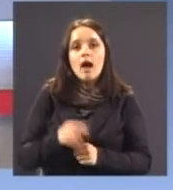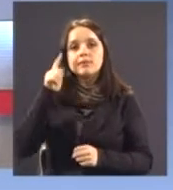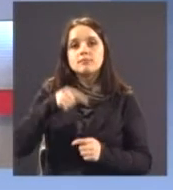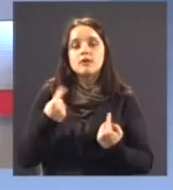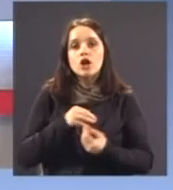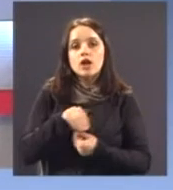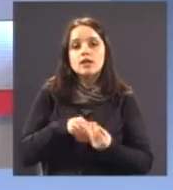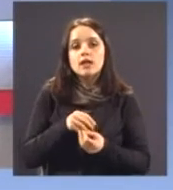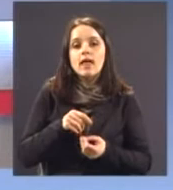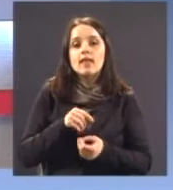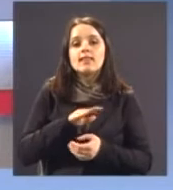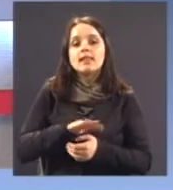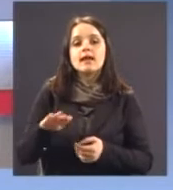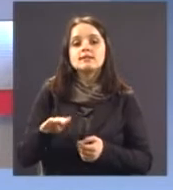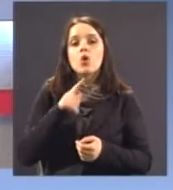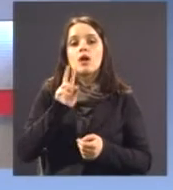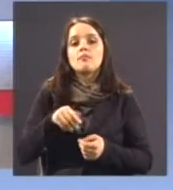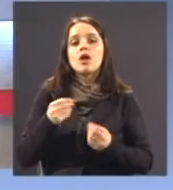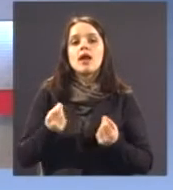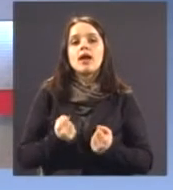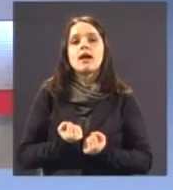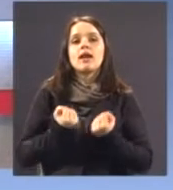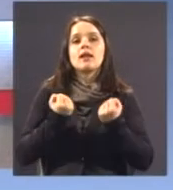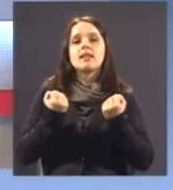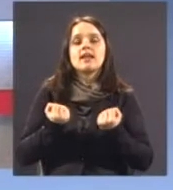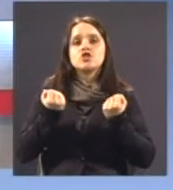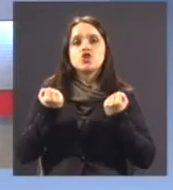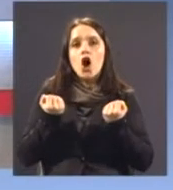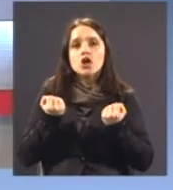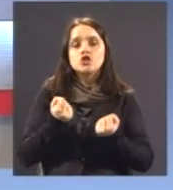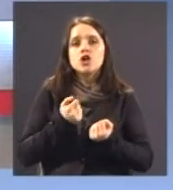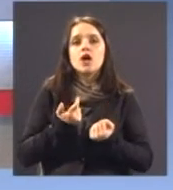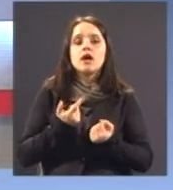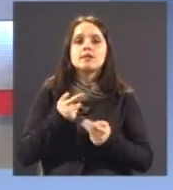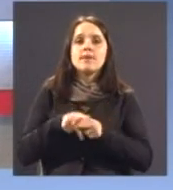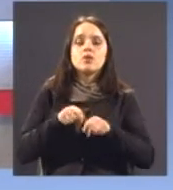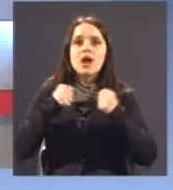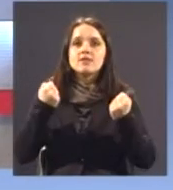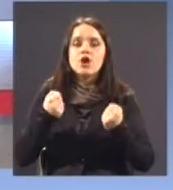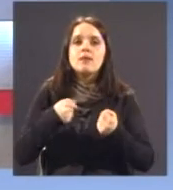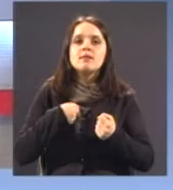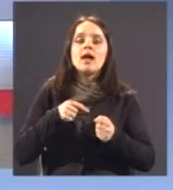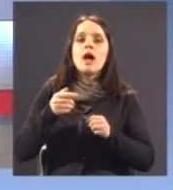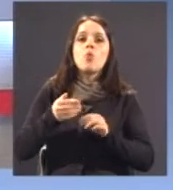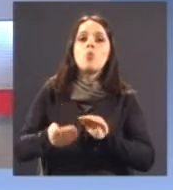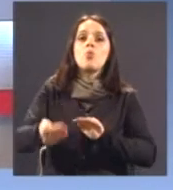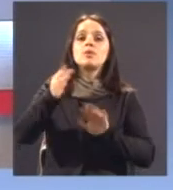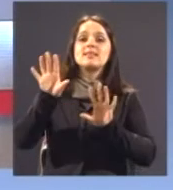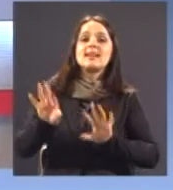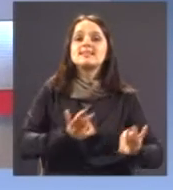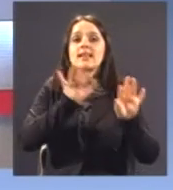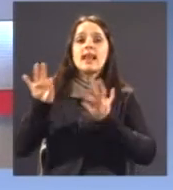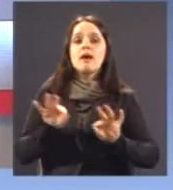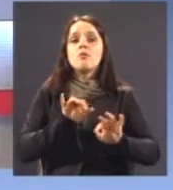imaju neku poteškoću razmišljamo decenijama unaprijed. Kao što ste rekli, moja djevojčica je u 4.